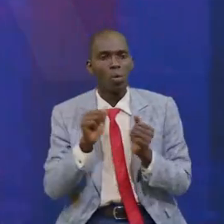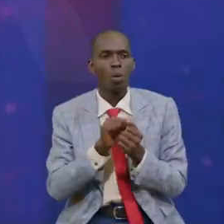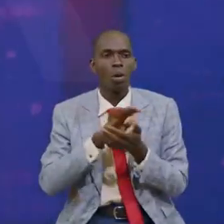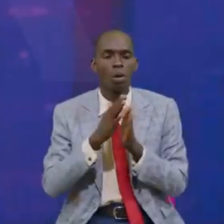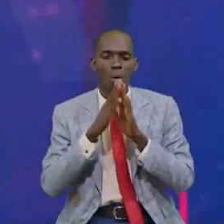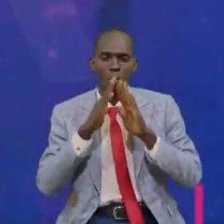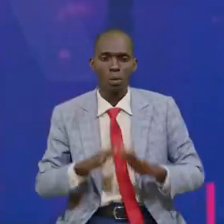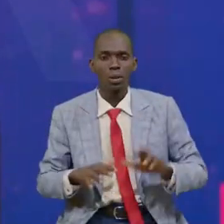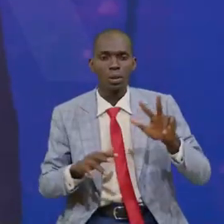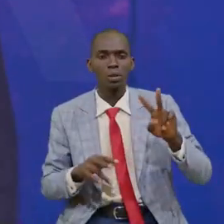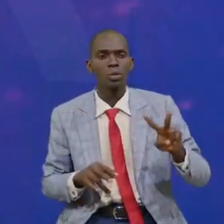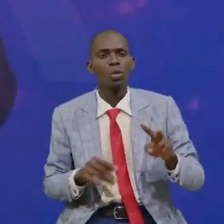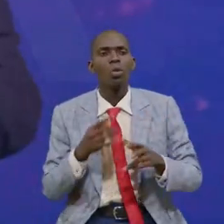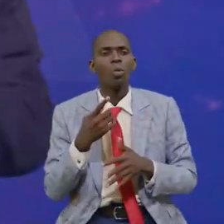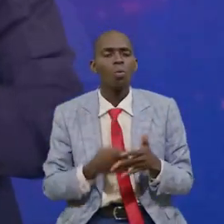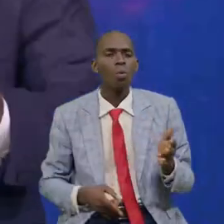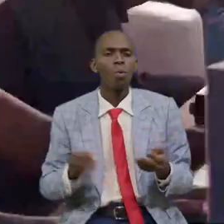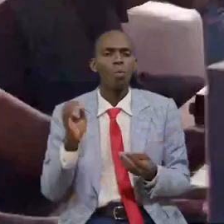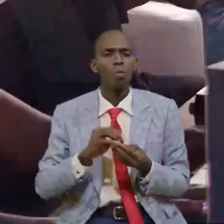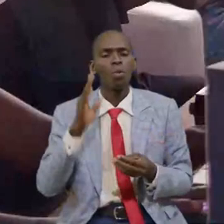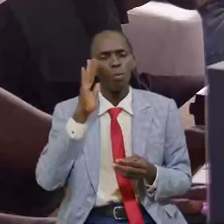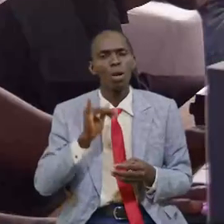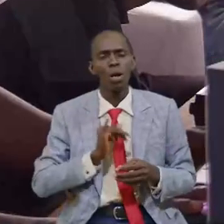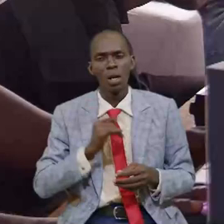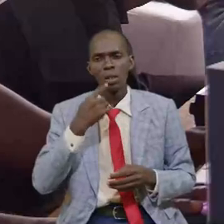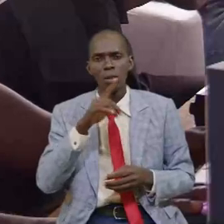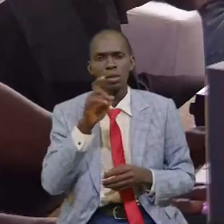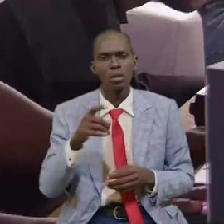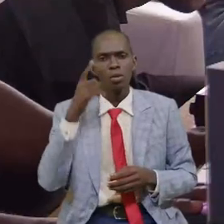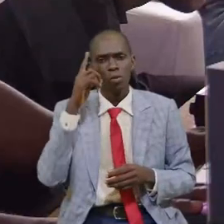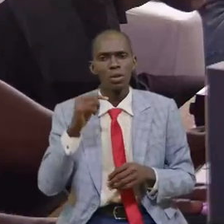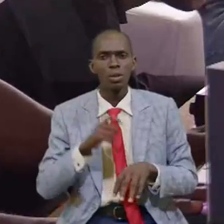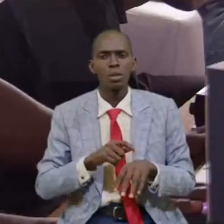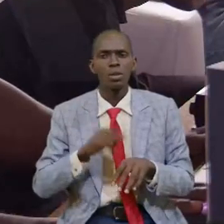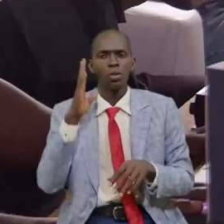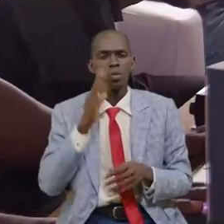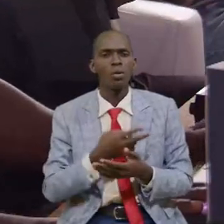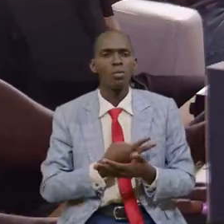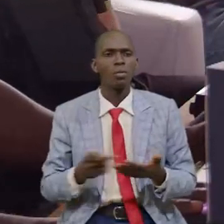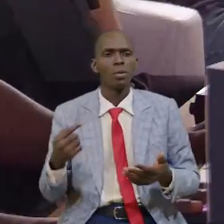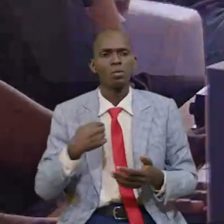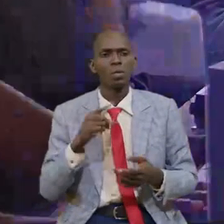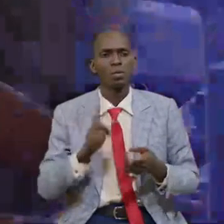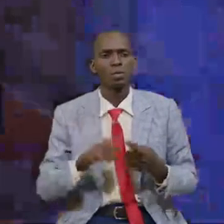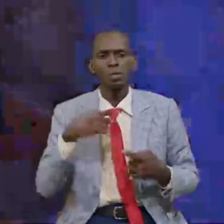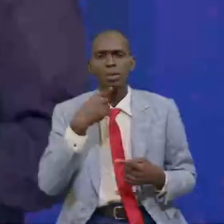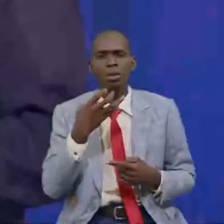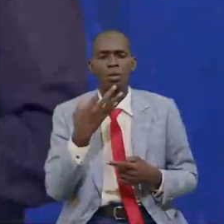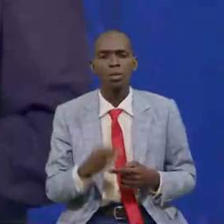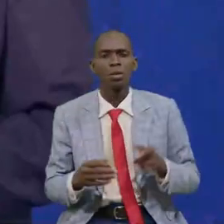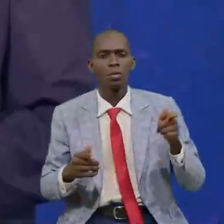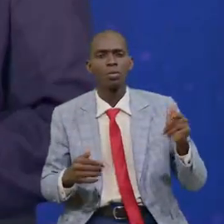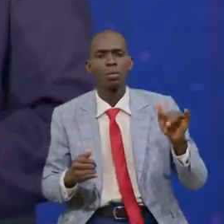Verset 32. Et que dirai-je encore? Car le temps me manquerait pour parler de Gédéon, de Barak,